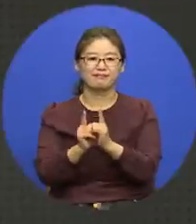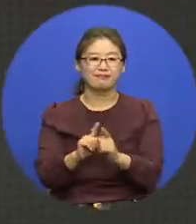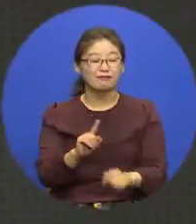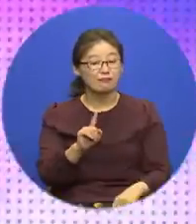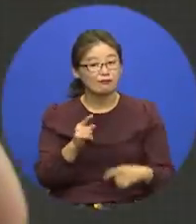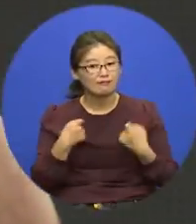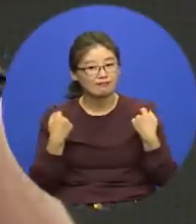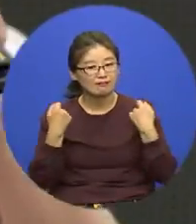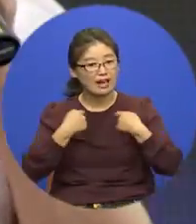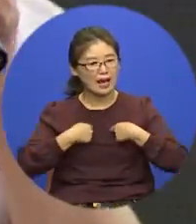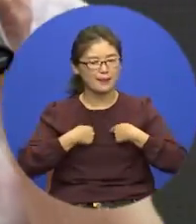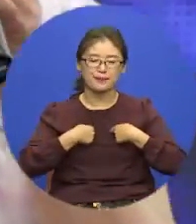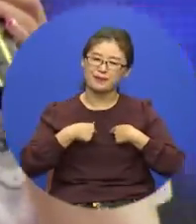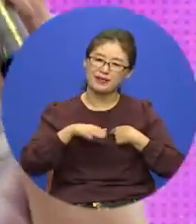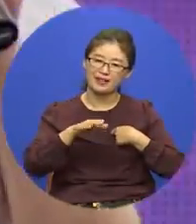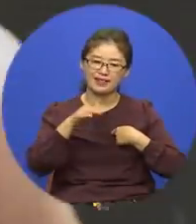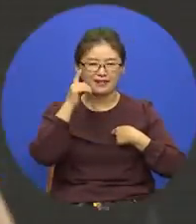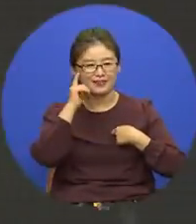어떤 옷을 입고 갈까도